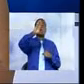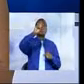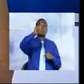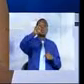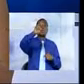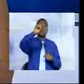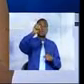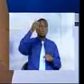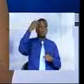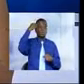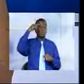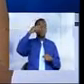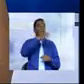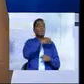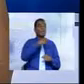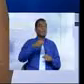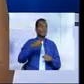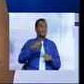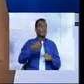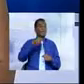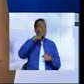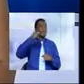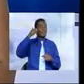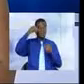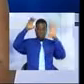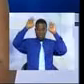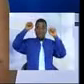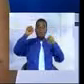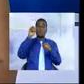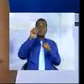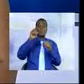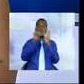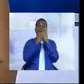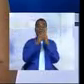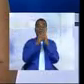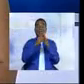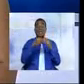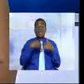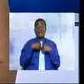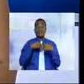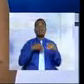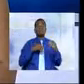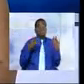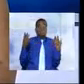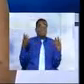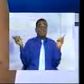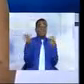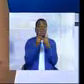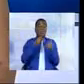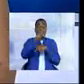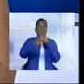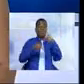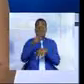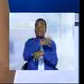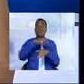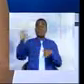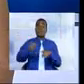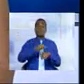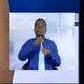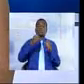ce département. Botro a communié hier avec le chef de l'État et la bonne nouvelle donnée par le président est l'engagement qu'il a pris